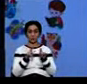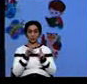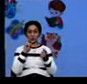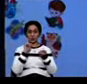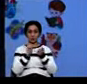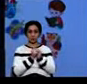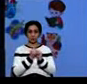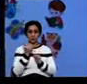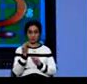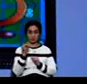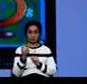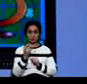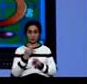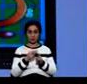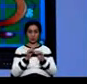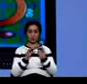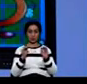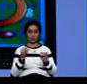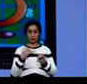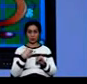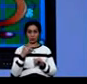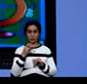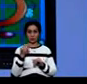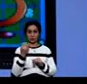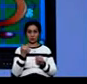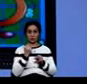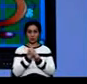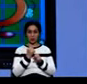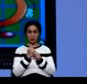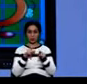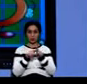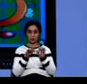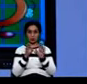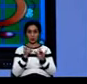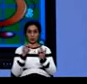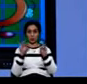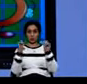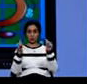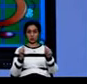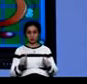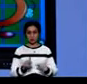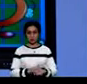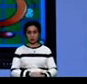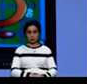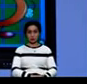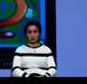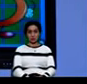и запомните их. Ребята, теперь мы с вами поработаем по картинкам.